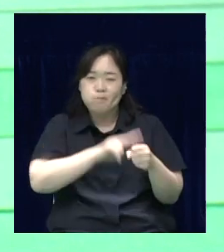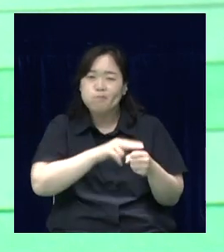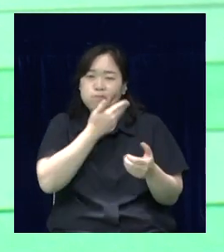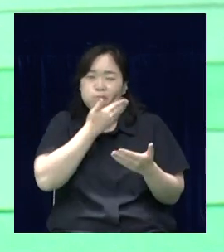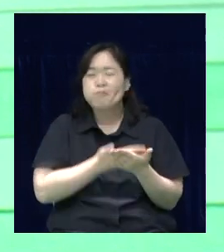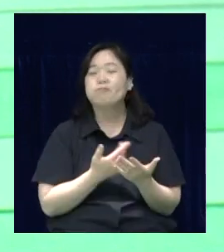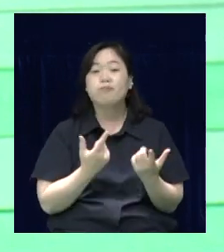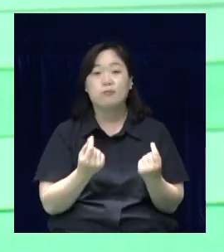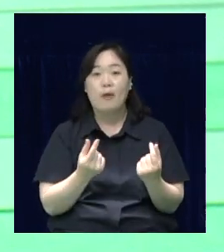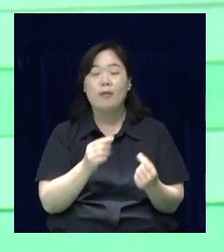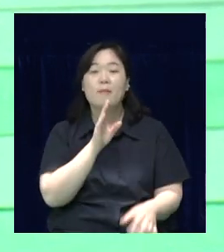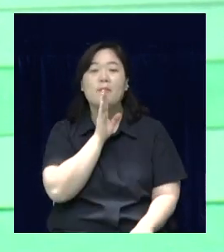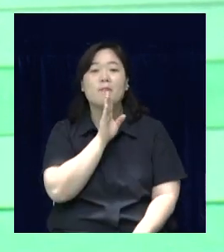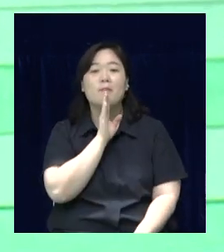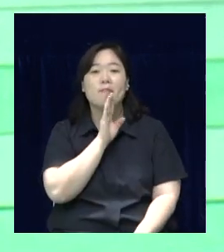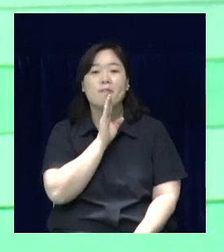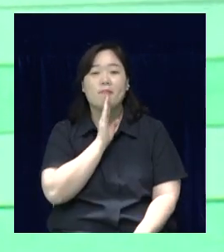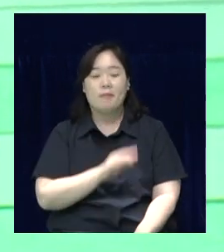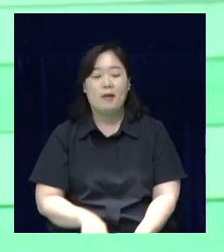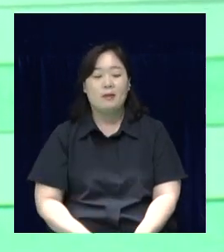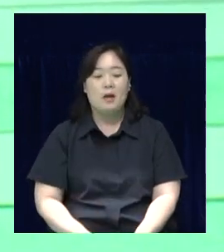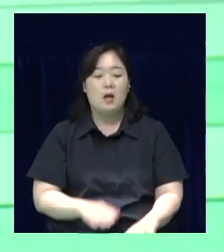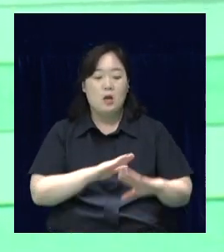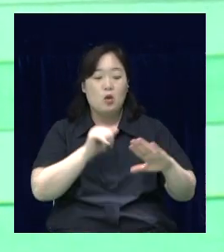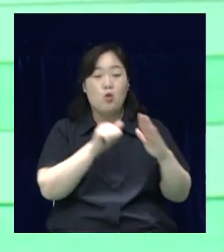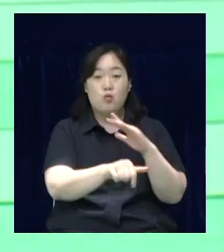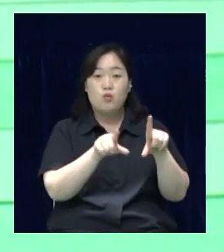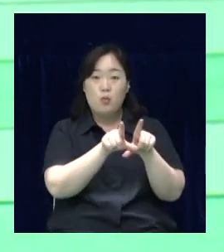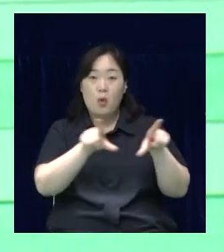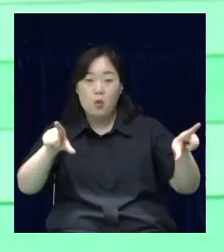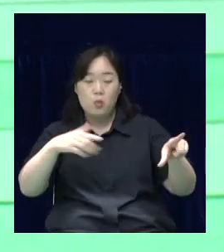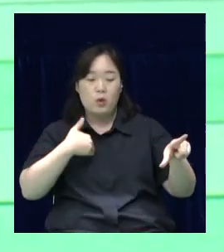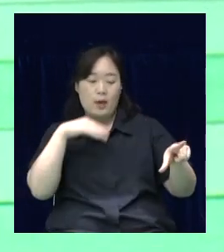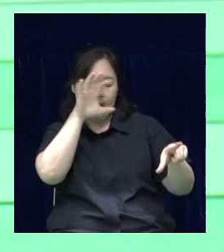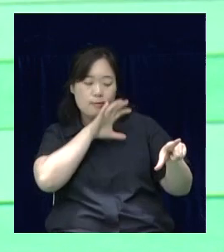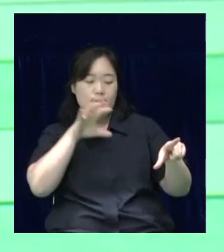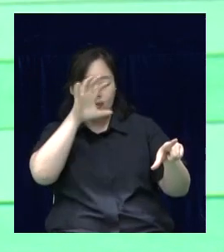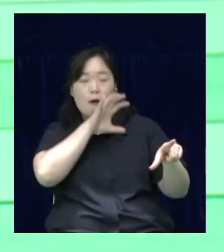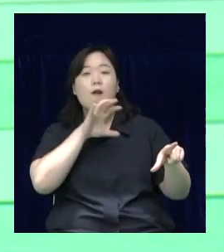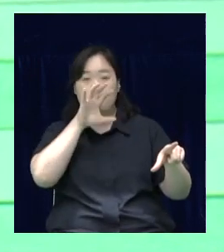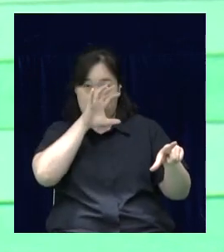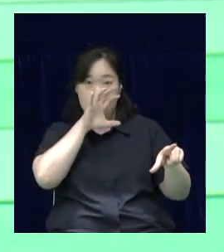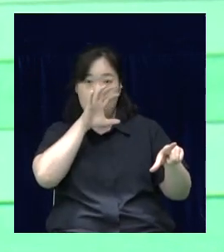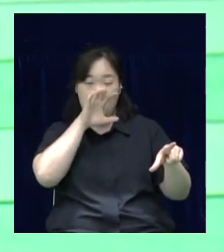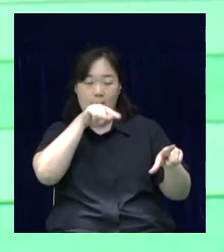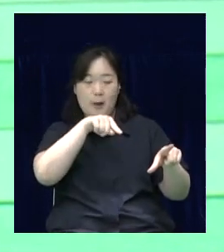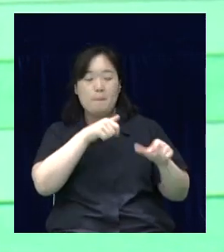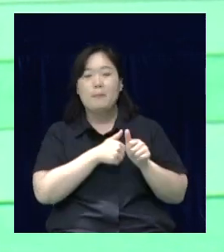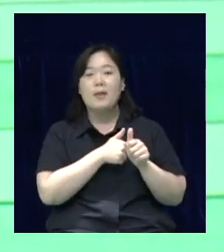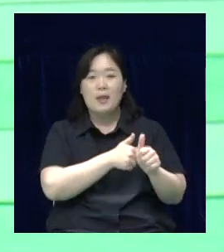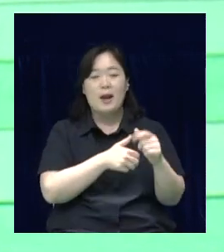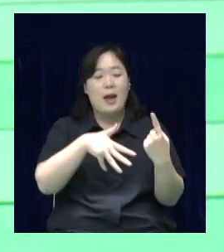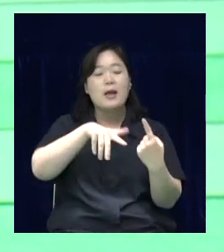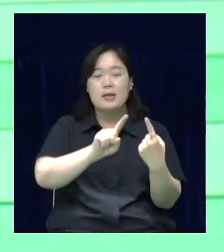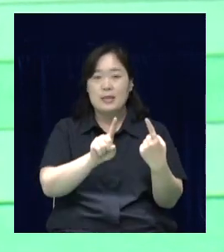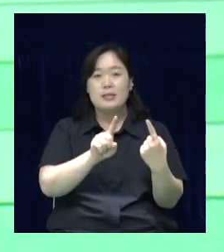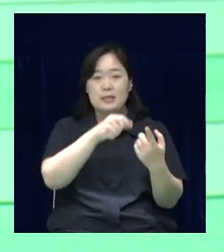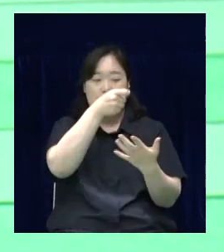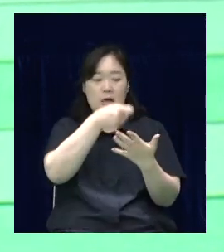같은데요. 그렇습니다. 예, 이 선수들은 평소 자기가 연습한 기량만큼 어떤 1차 기록을